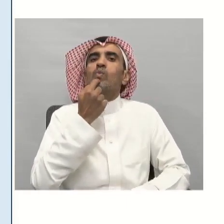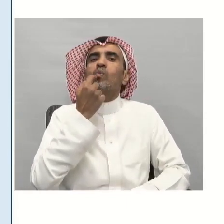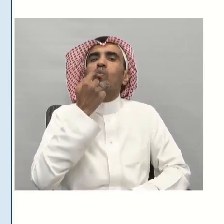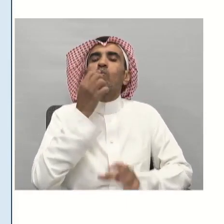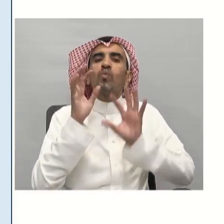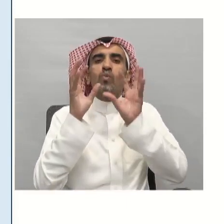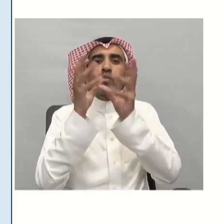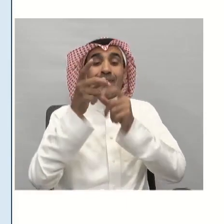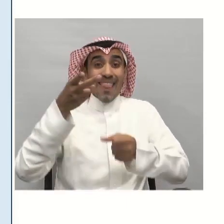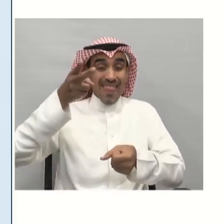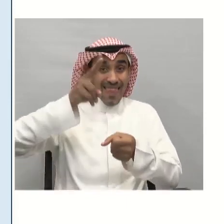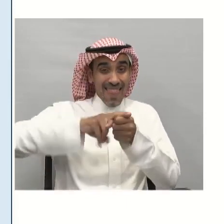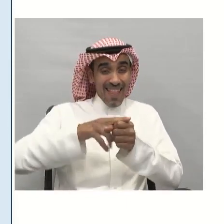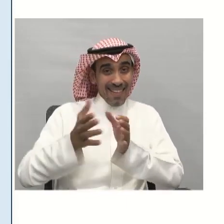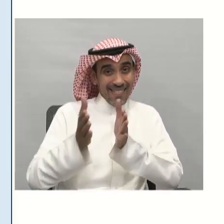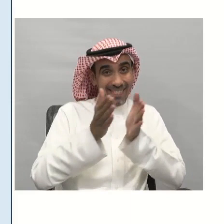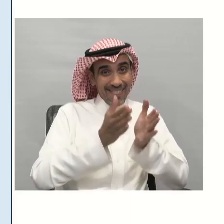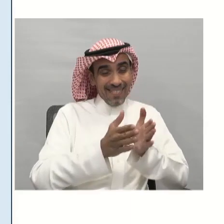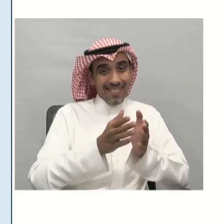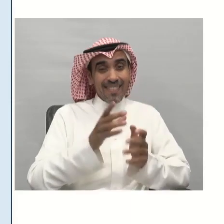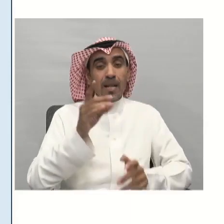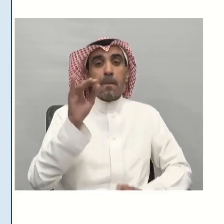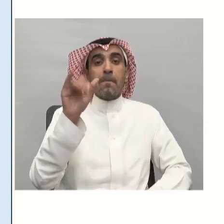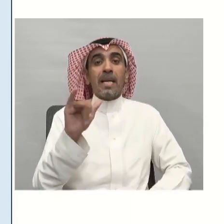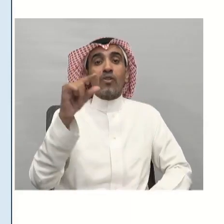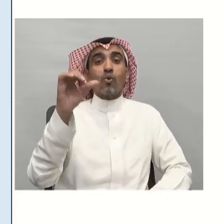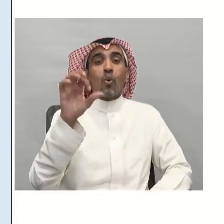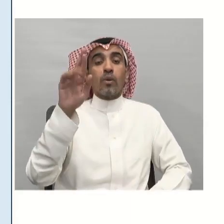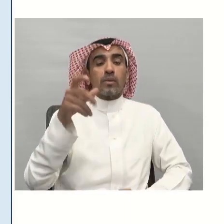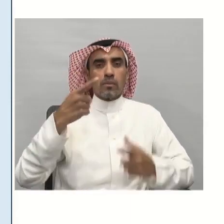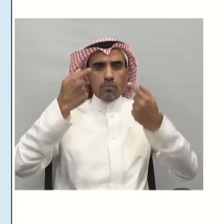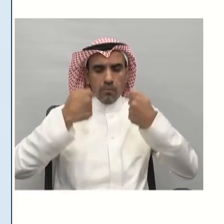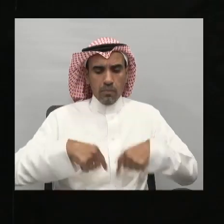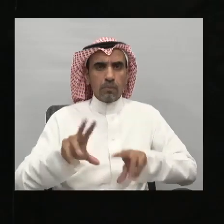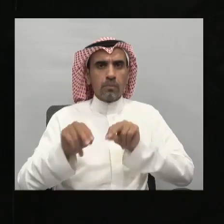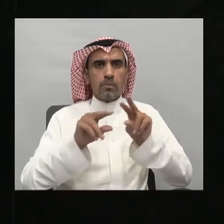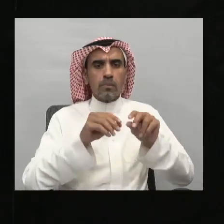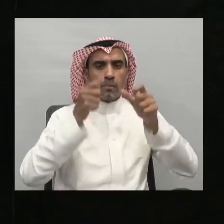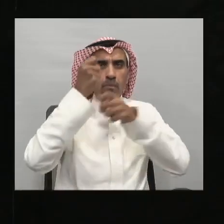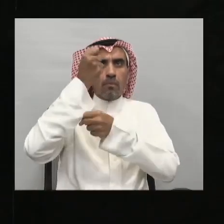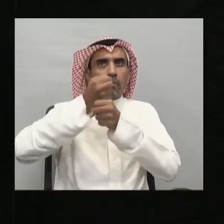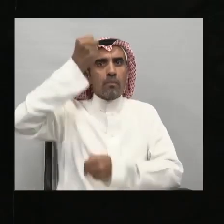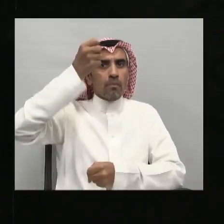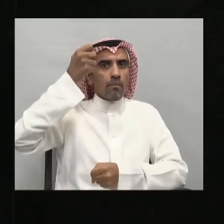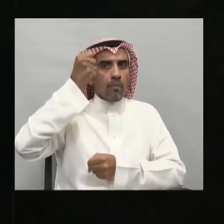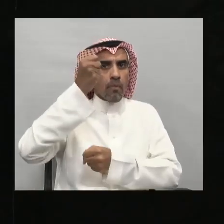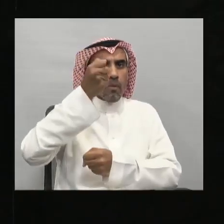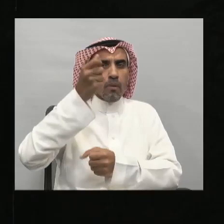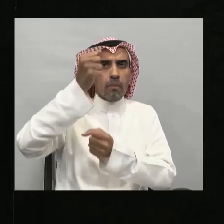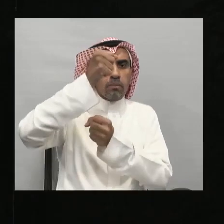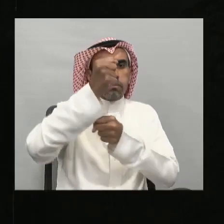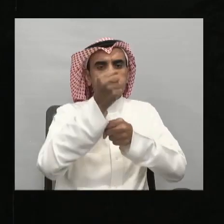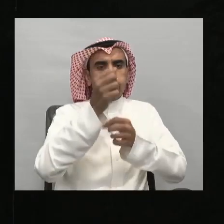الطور الآخر وهو الطور الذي يسمى الطور الميدوزي، نجد أن الجسم فيه يشبه المظلة وتتدلى